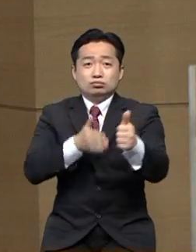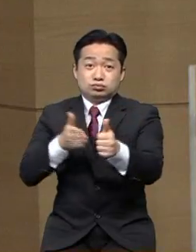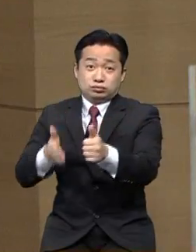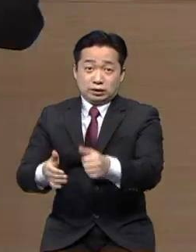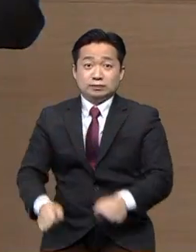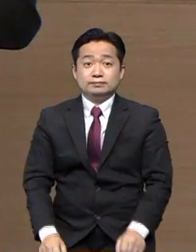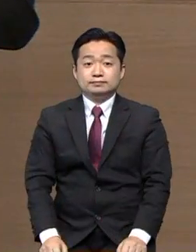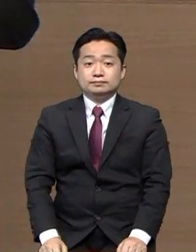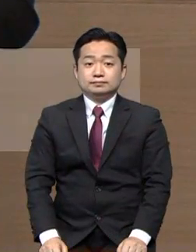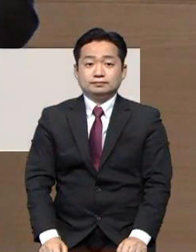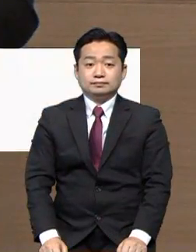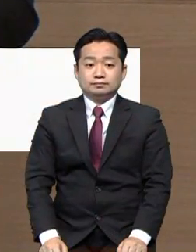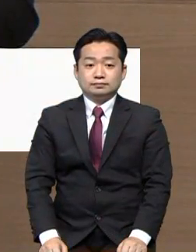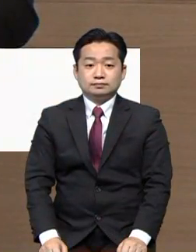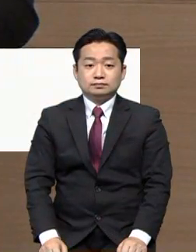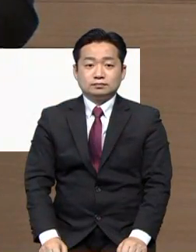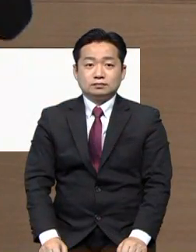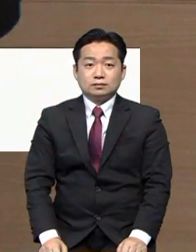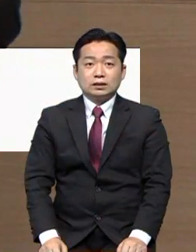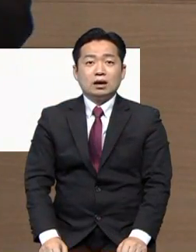당부했습니다. 서비스업뿐만 아니라